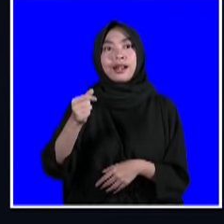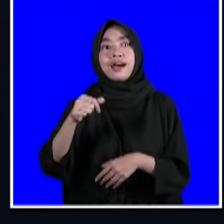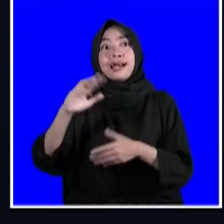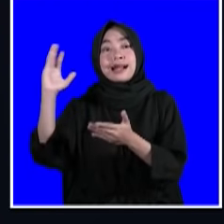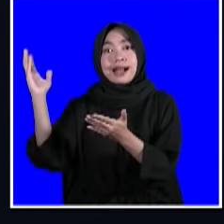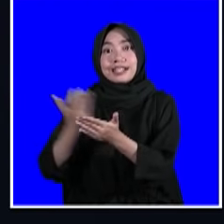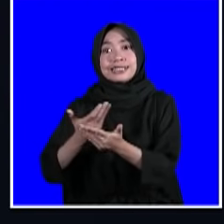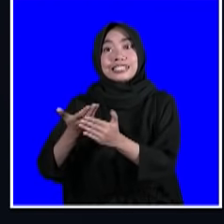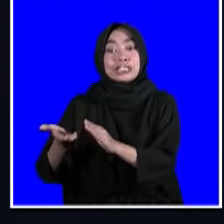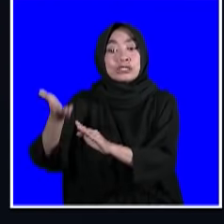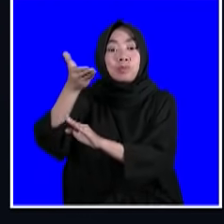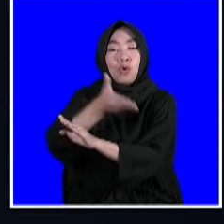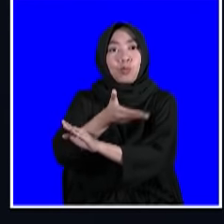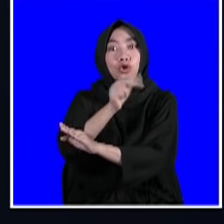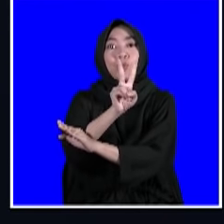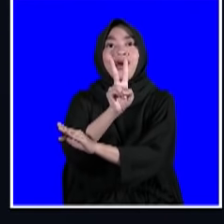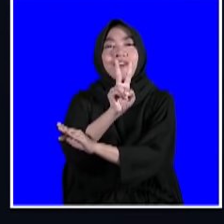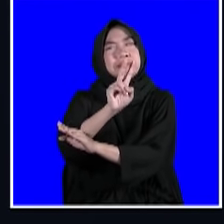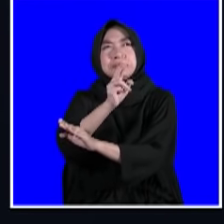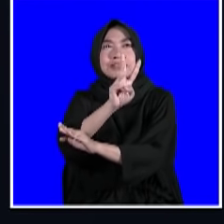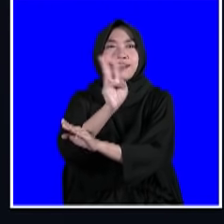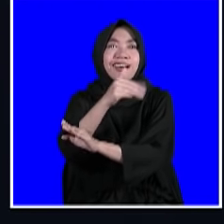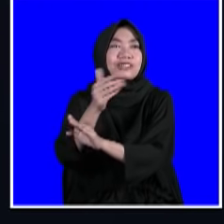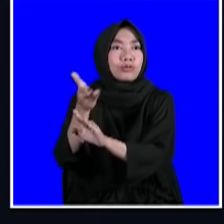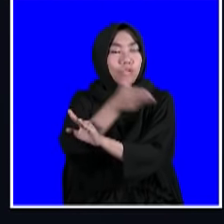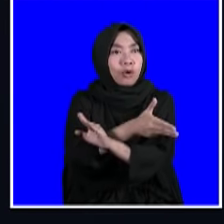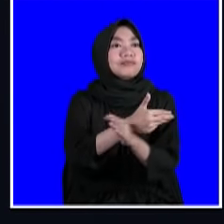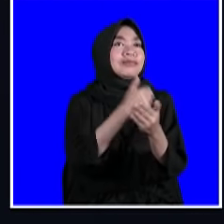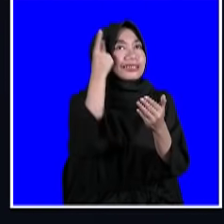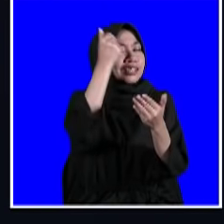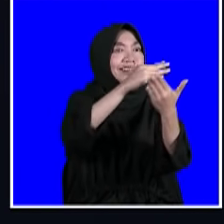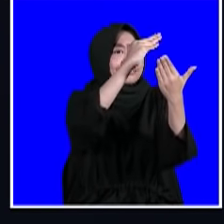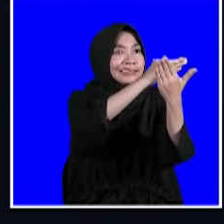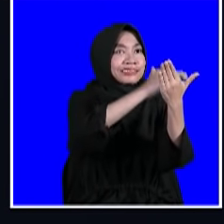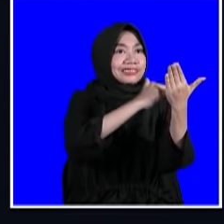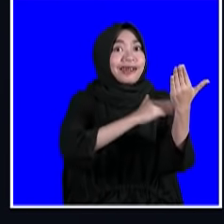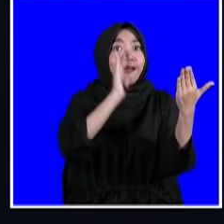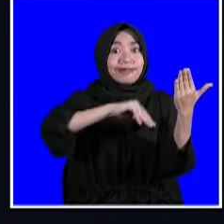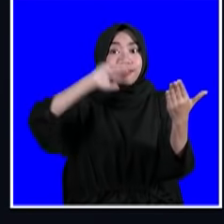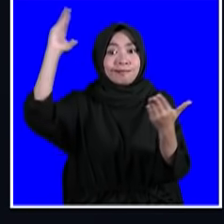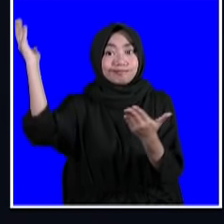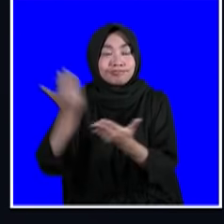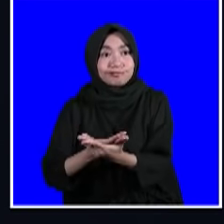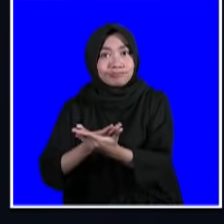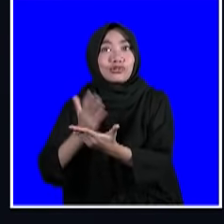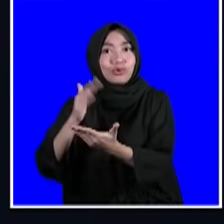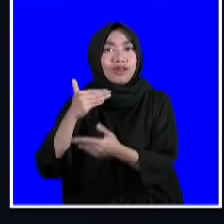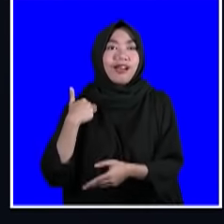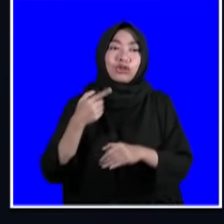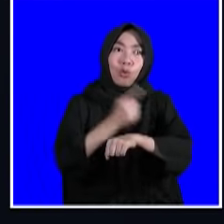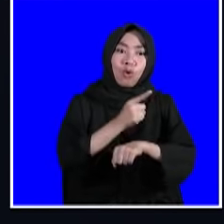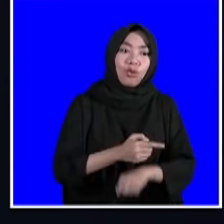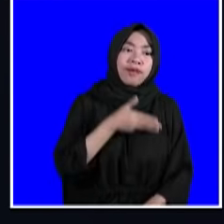hari sebelum tanggal gajian kita. Jadi begitu tanggal gajian kita nggak panik langsung ke supermarket